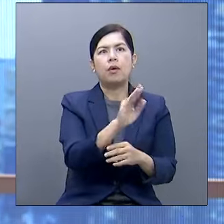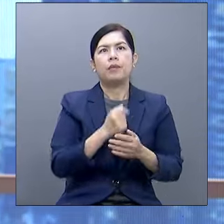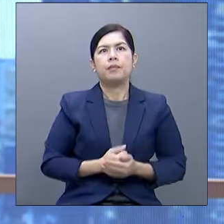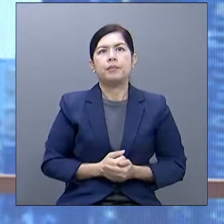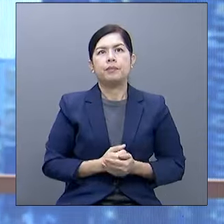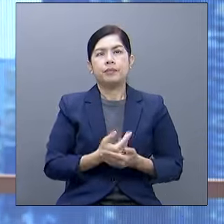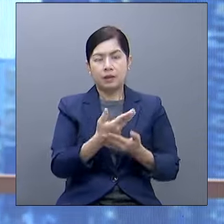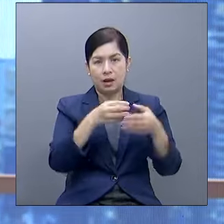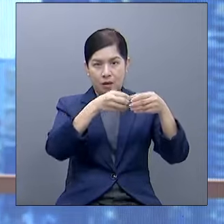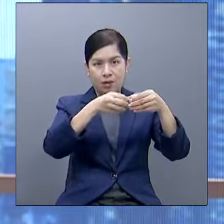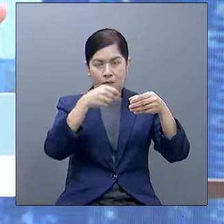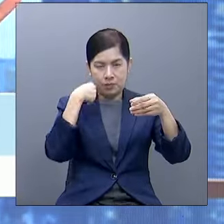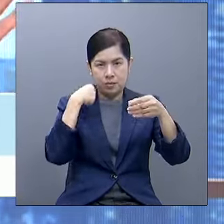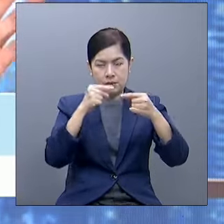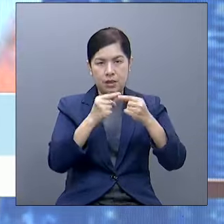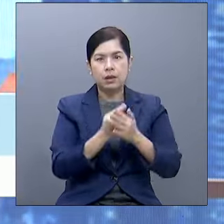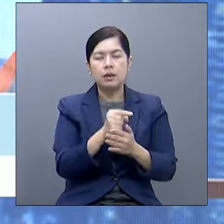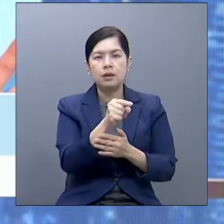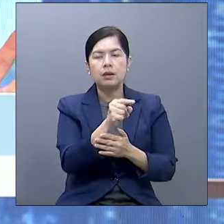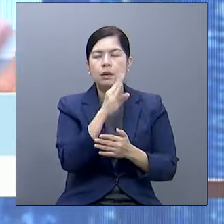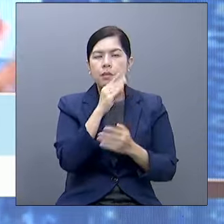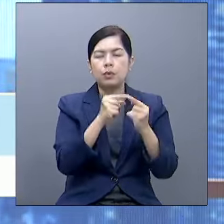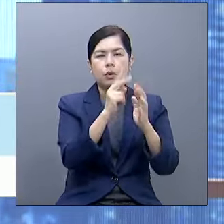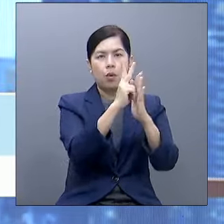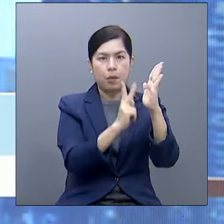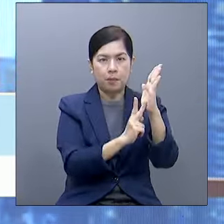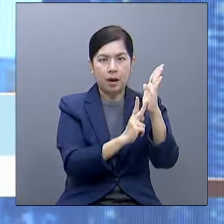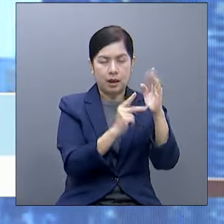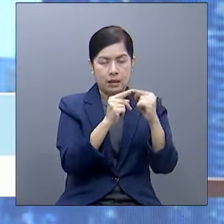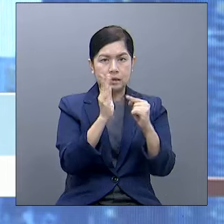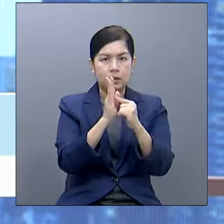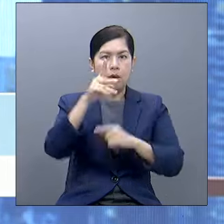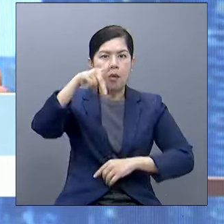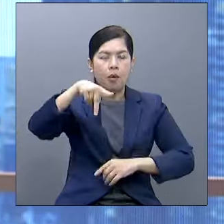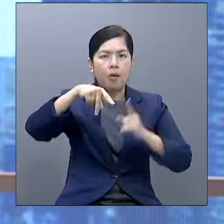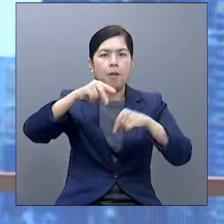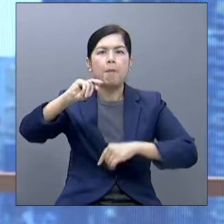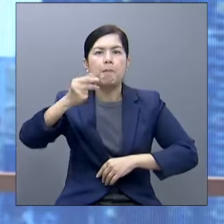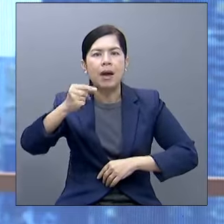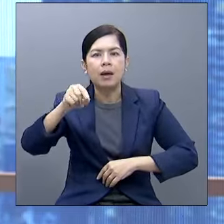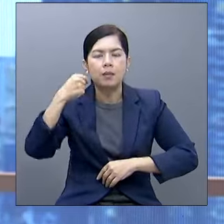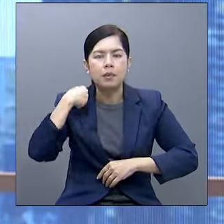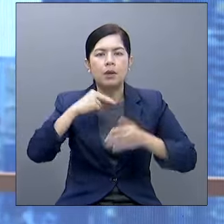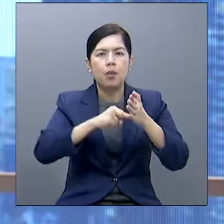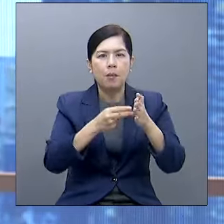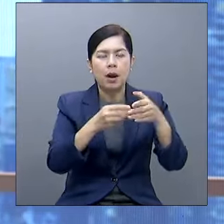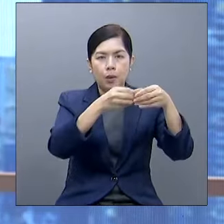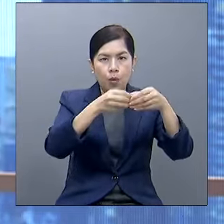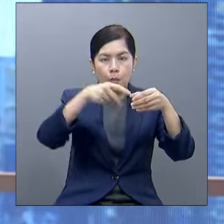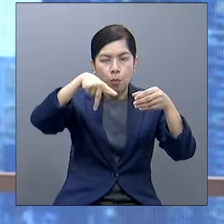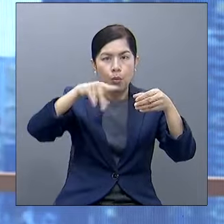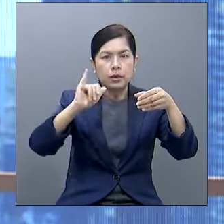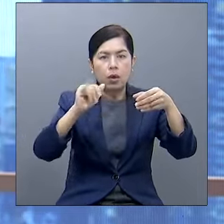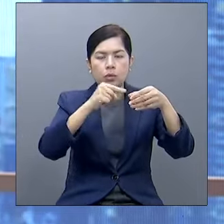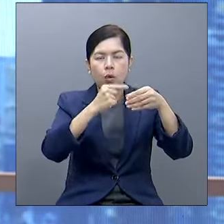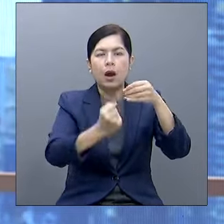าผู้เยาว์นะเวลามาผมก็ต้องอธิบายในทางกฎหมายแพ่งนะกฎหมายแพ่งก็คือเรื่องของเอกชนที่ทำกันเนี่ยนะครับเพราะว่าผู้เยาว์เนี่ยคืออายุไม่เกิน20ปีนะ